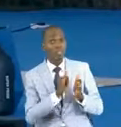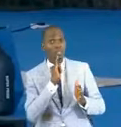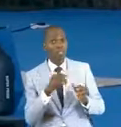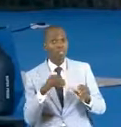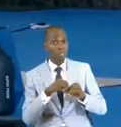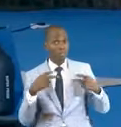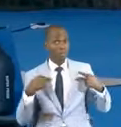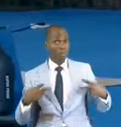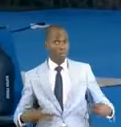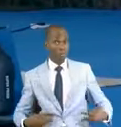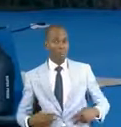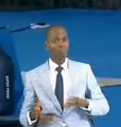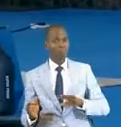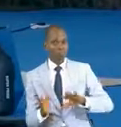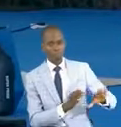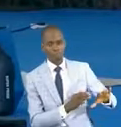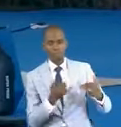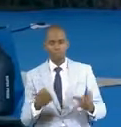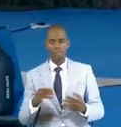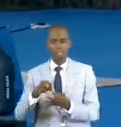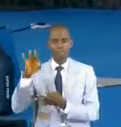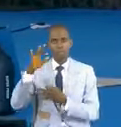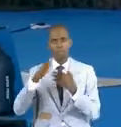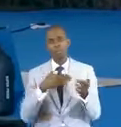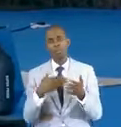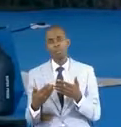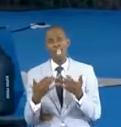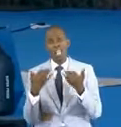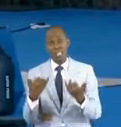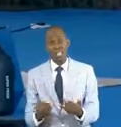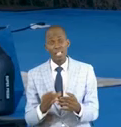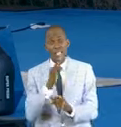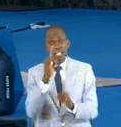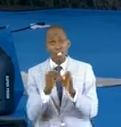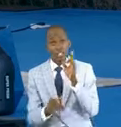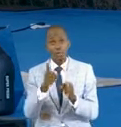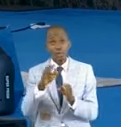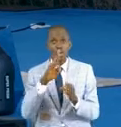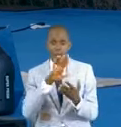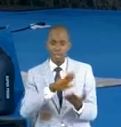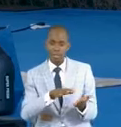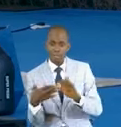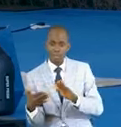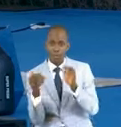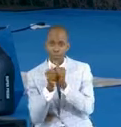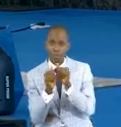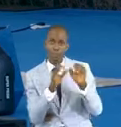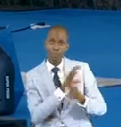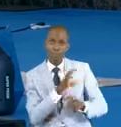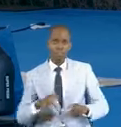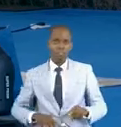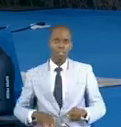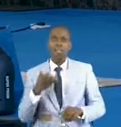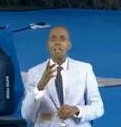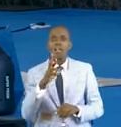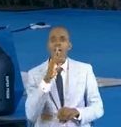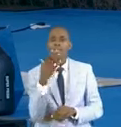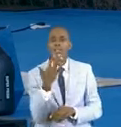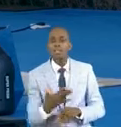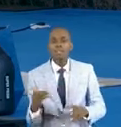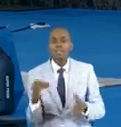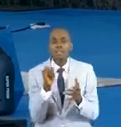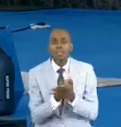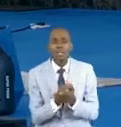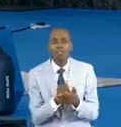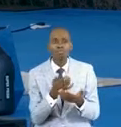mmụọ. Ihe onye nwaanyị na-ekwu bụ nke a, na ọ bụrụ na anyị soro Kraịst nwụkọọ na ihe ndị ahụ na-adọrọ akọ n'uche anyị, ihe ndị ahụ na-adọ